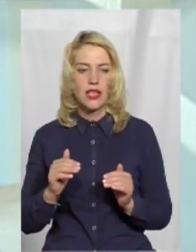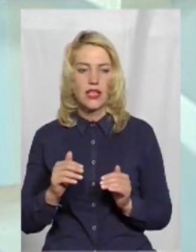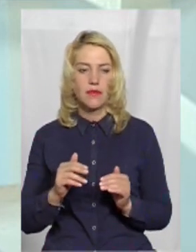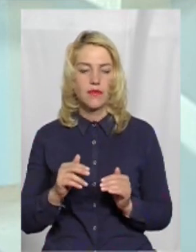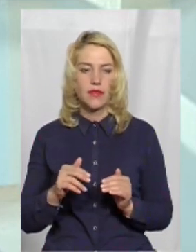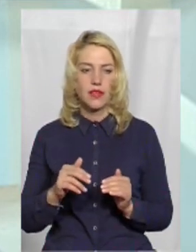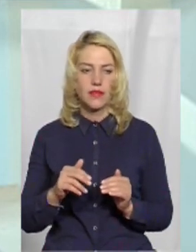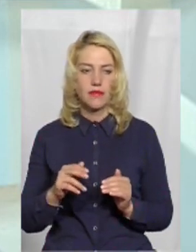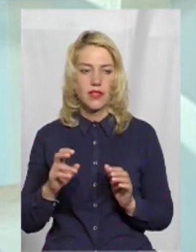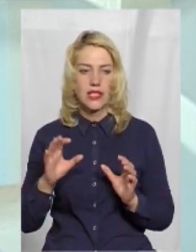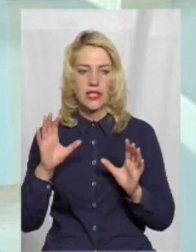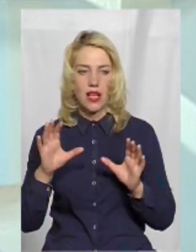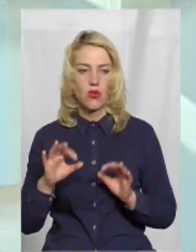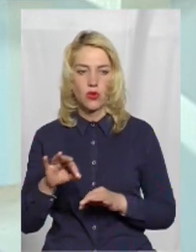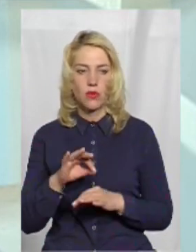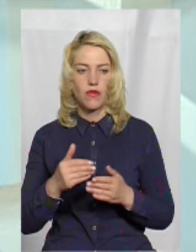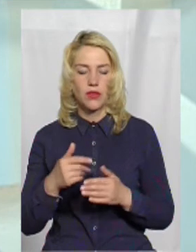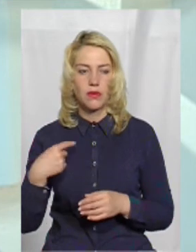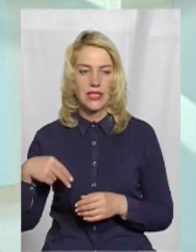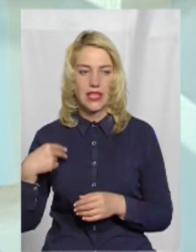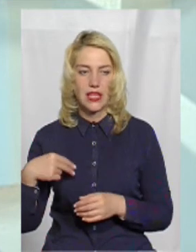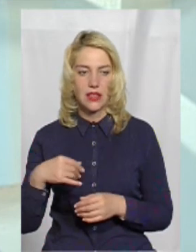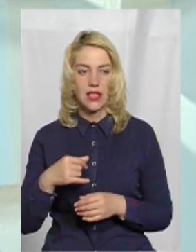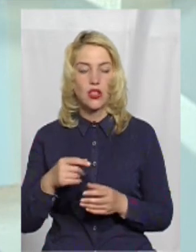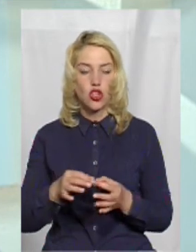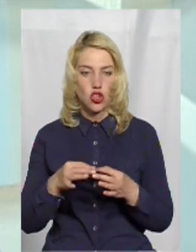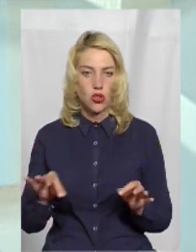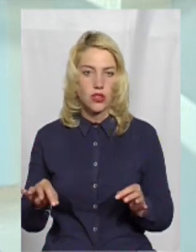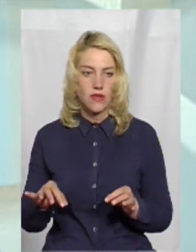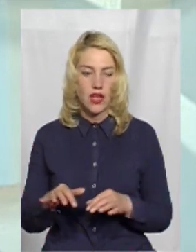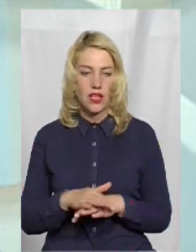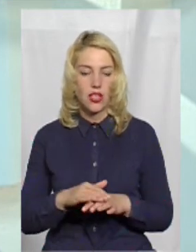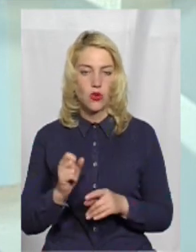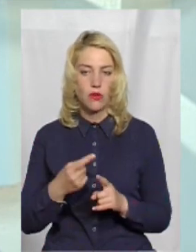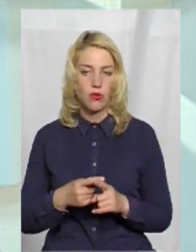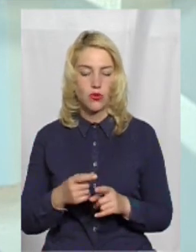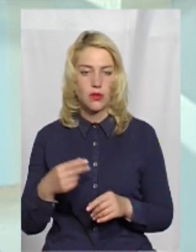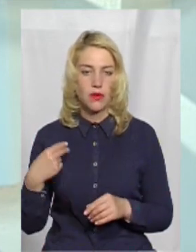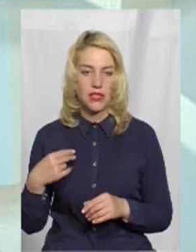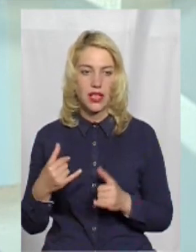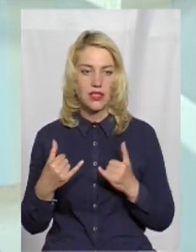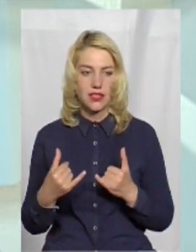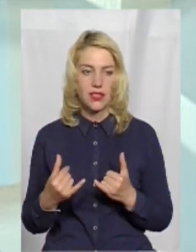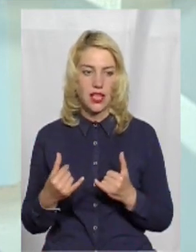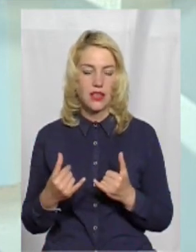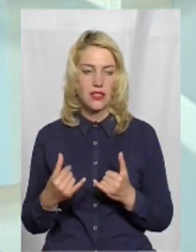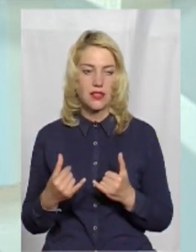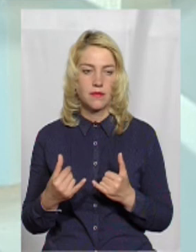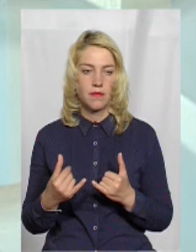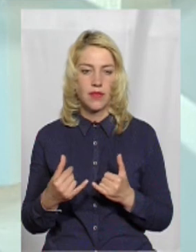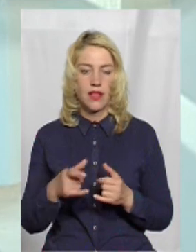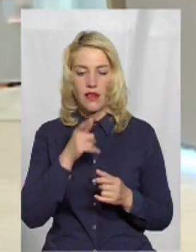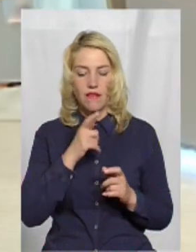є законопроект, який від президента дозволяє народу. Ну і плюс президент зараз